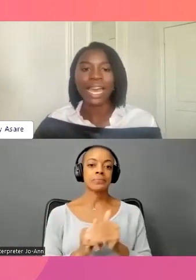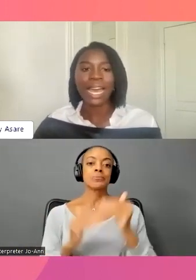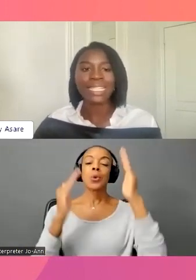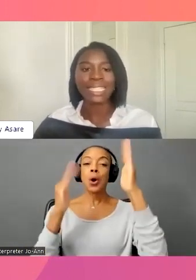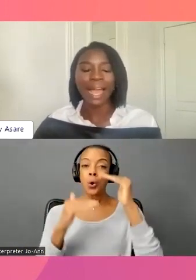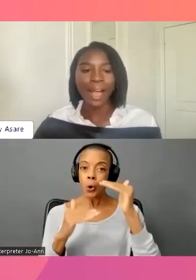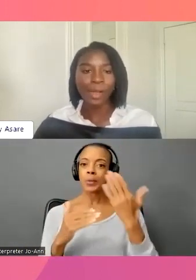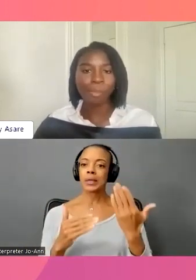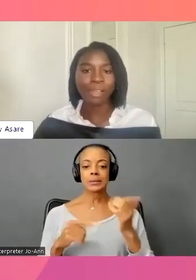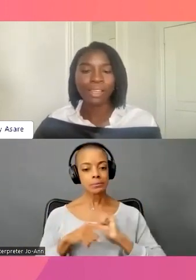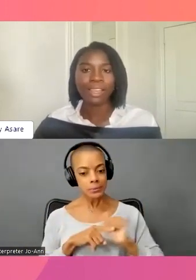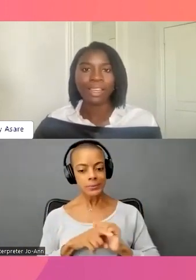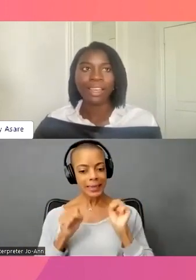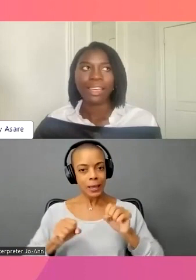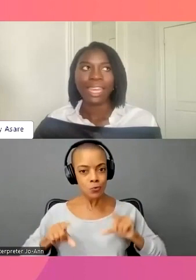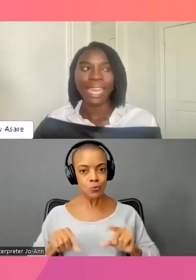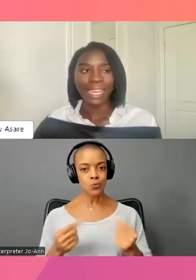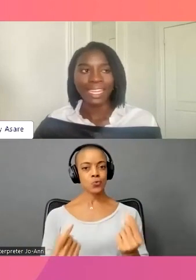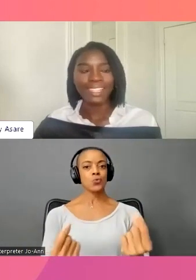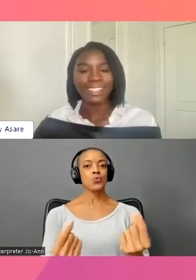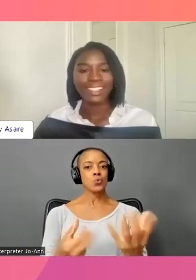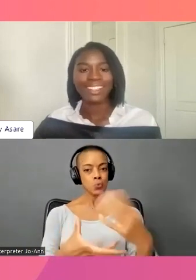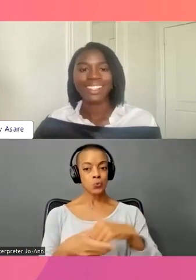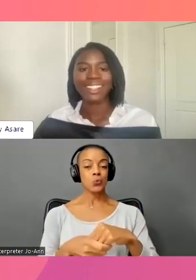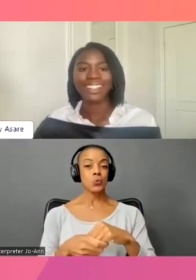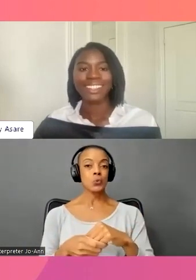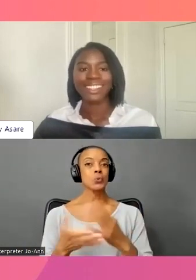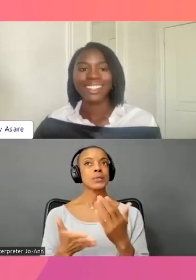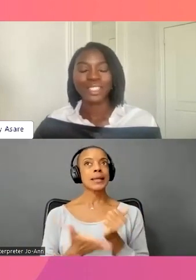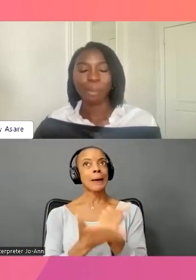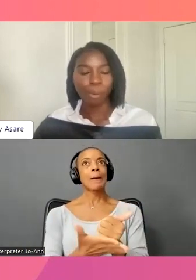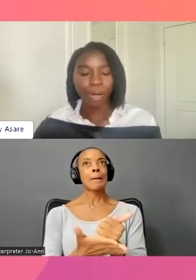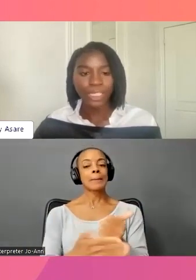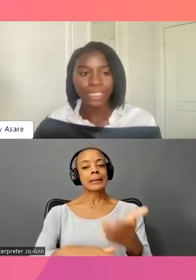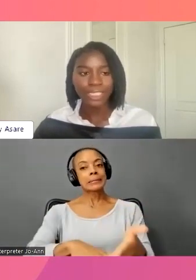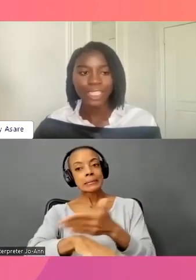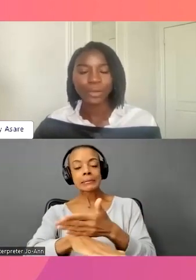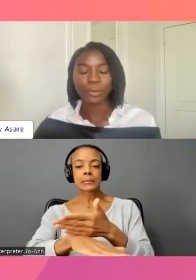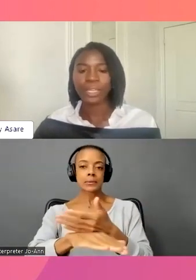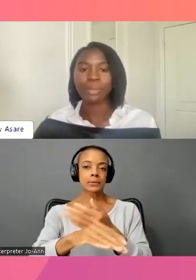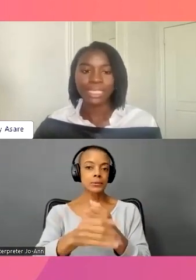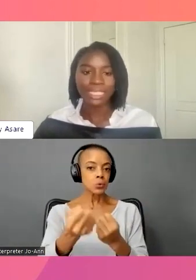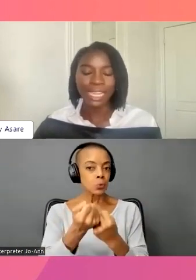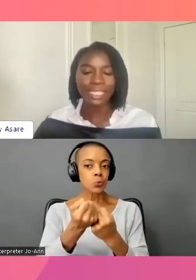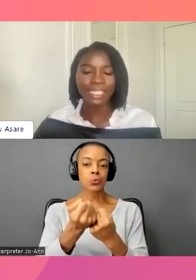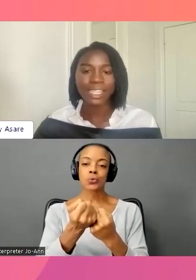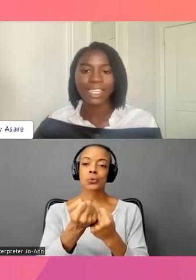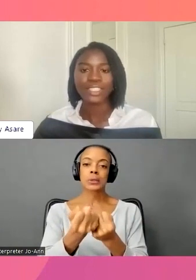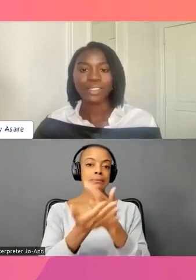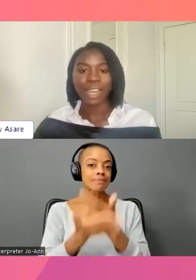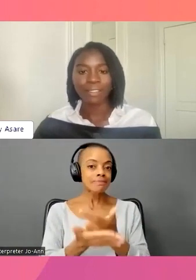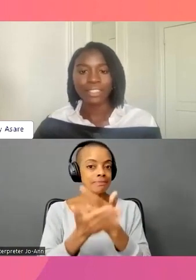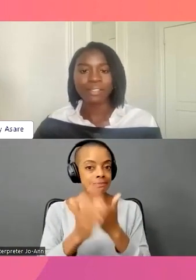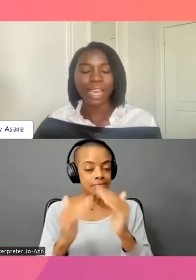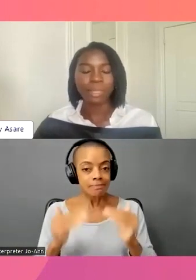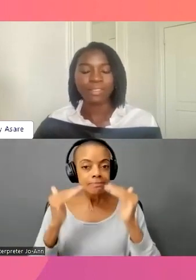Donc, j'espère que je vous ai montré différents moyens pour aider,